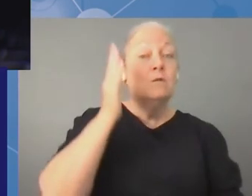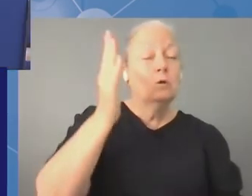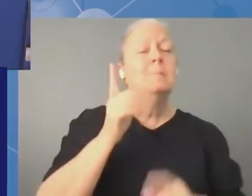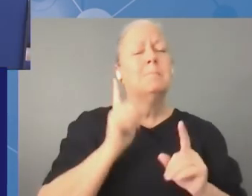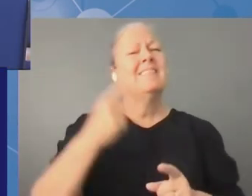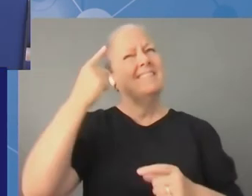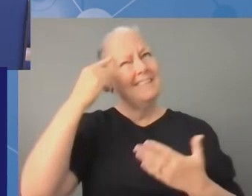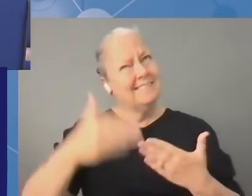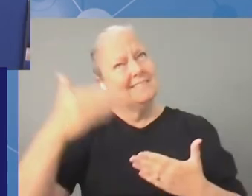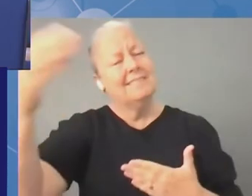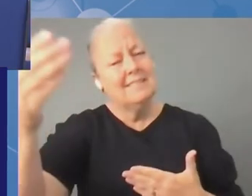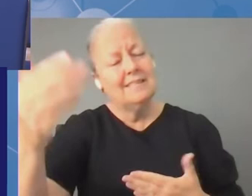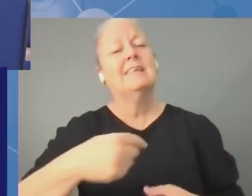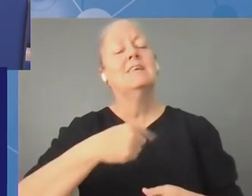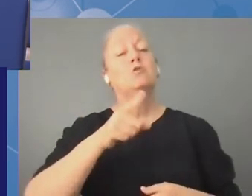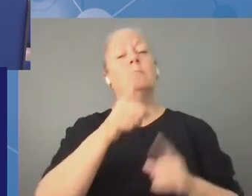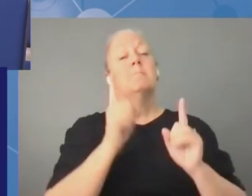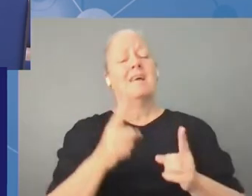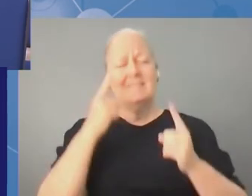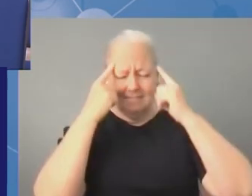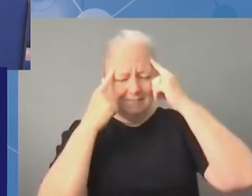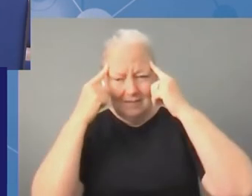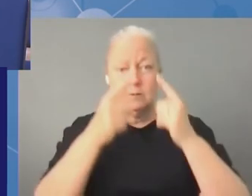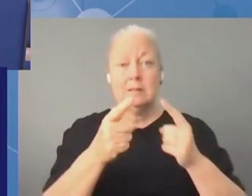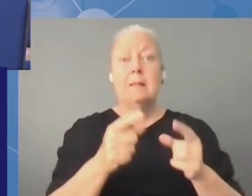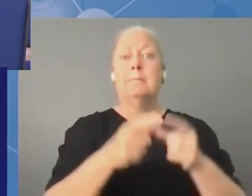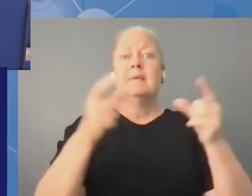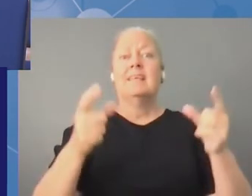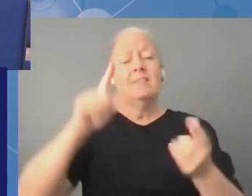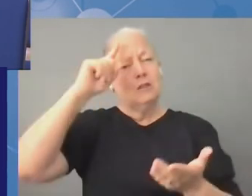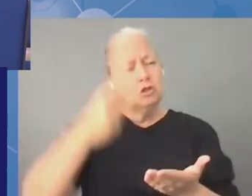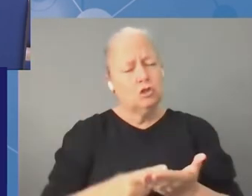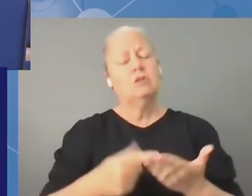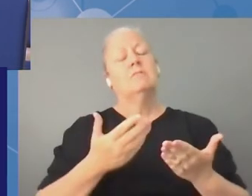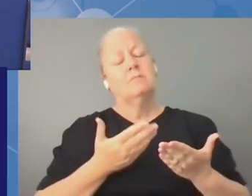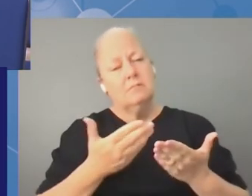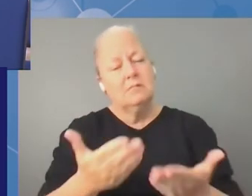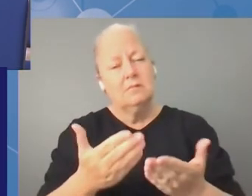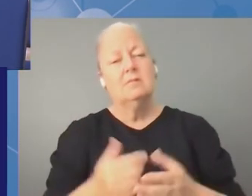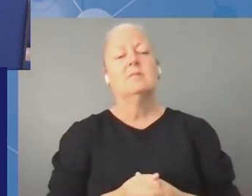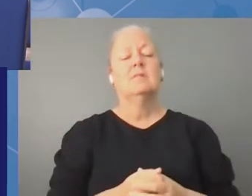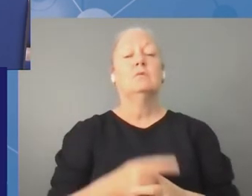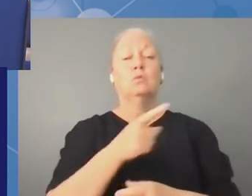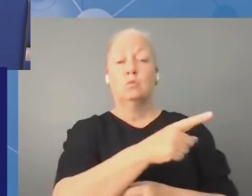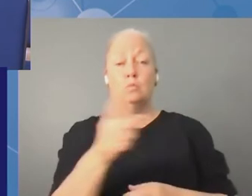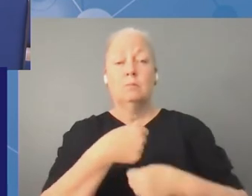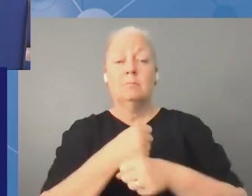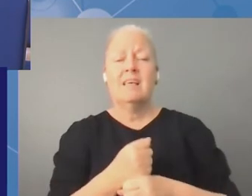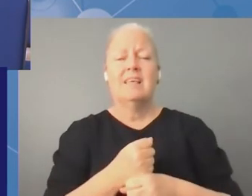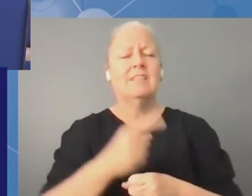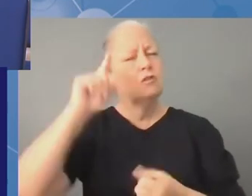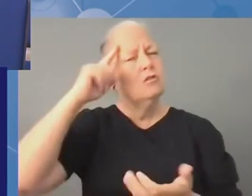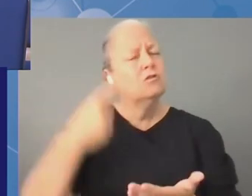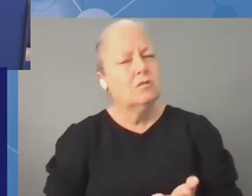غير مأخوذة بعين الاعتبار. فلنتذكر أن مستقبل العالم هو بيد الشباب، ويجب